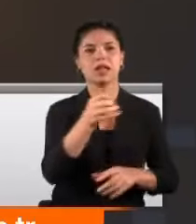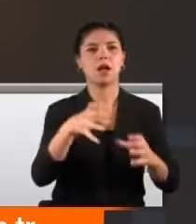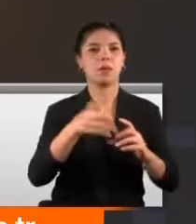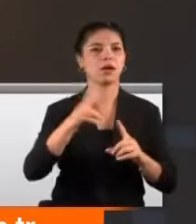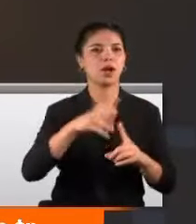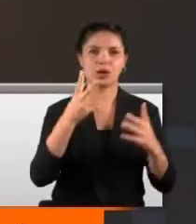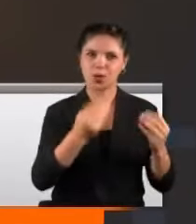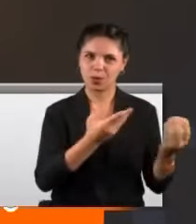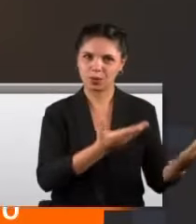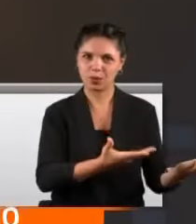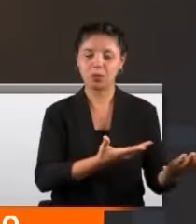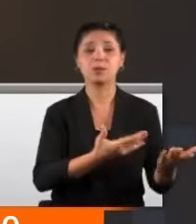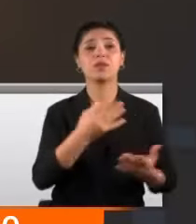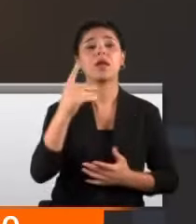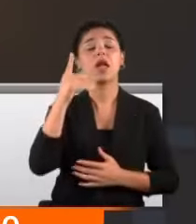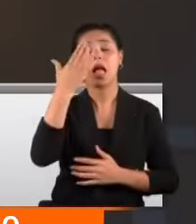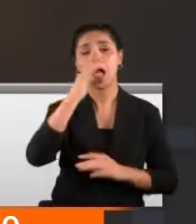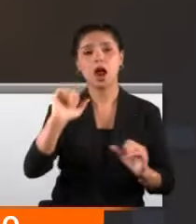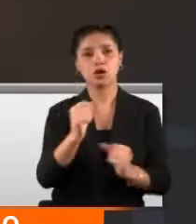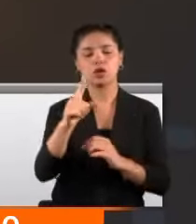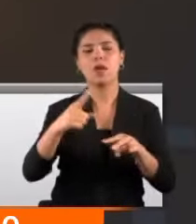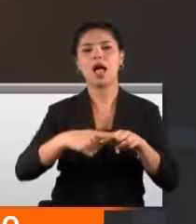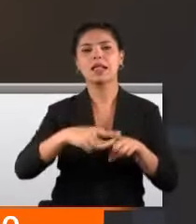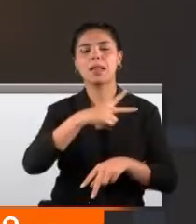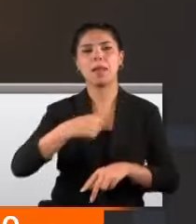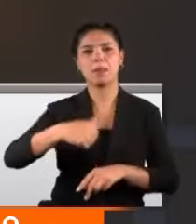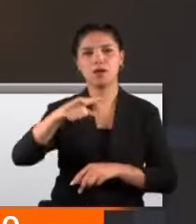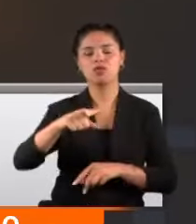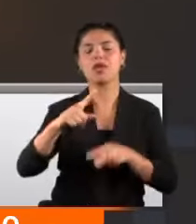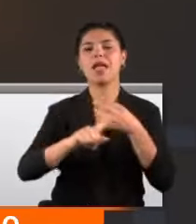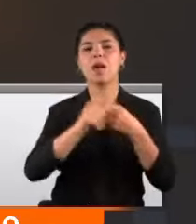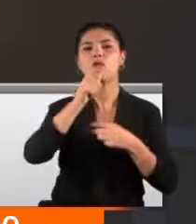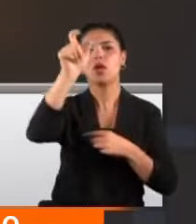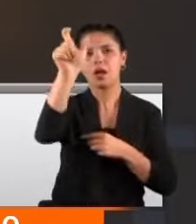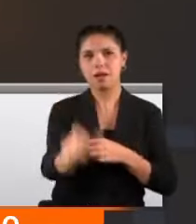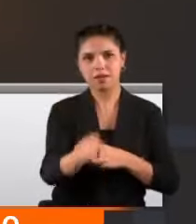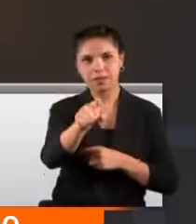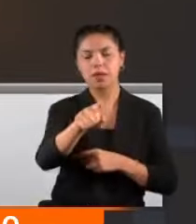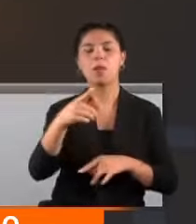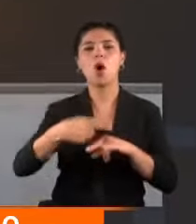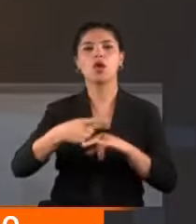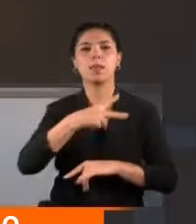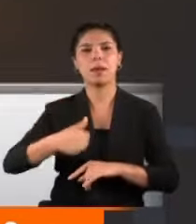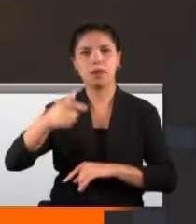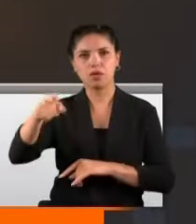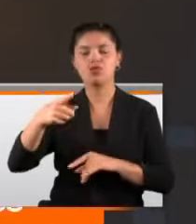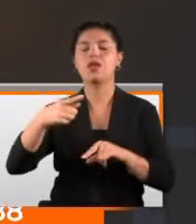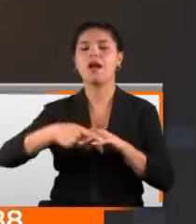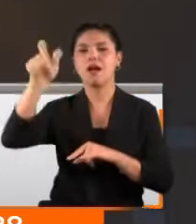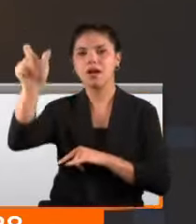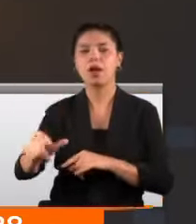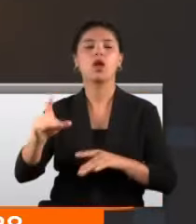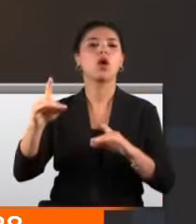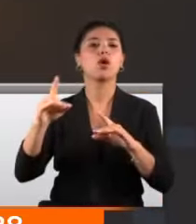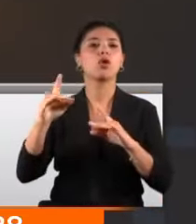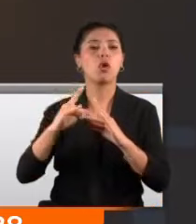rozeti takan isimlerden. Erzurum'dan Aziziye Belediye Başkanı Emrullah Akpınar, Horasan Belediye Başkanı Hayrettin Özdemir ve Köprüköy Belediye